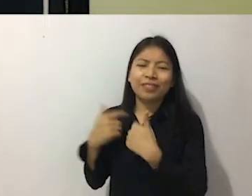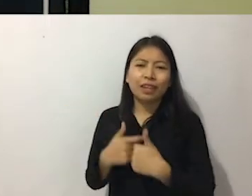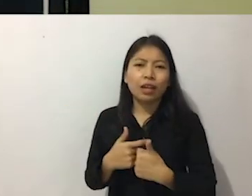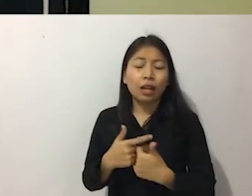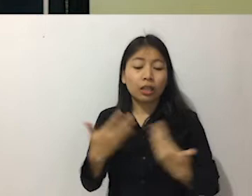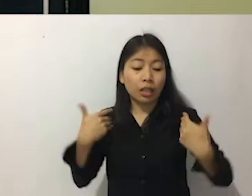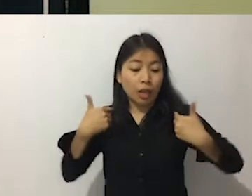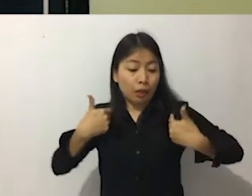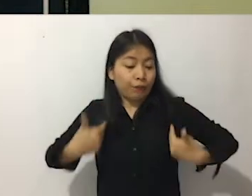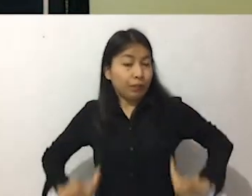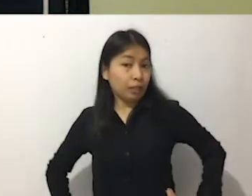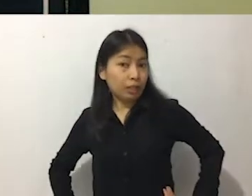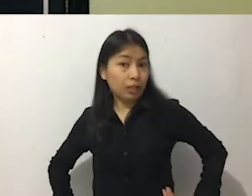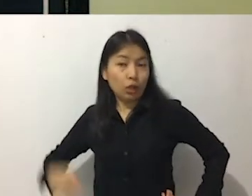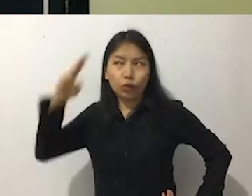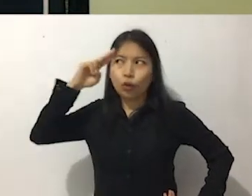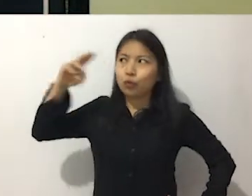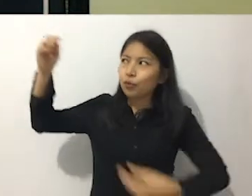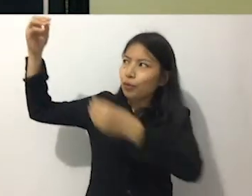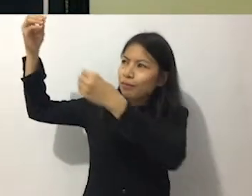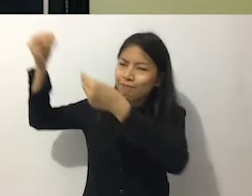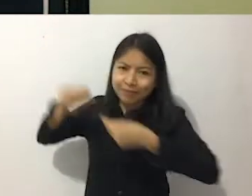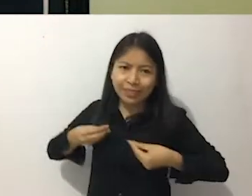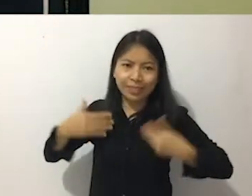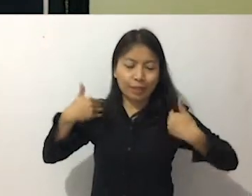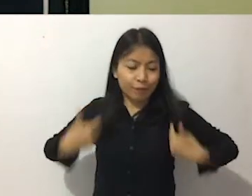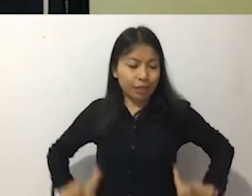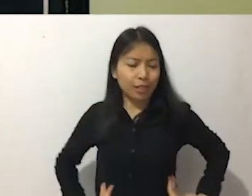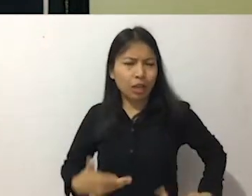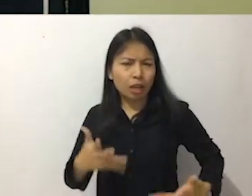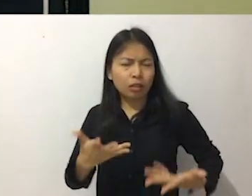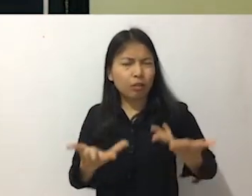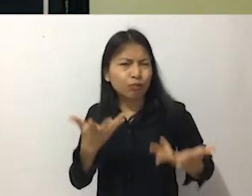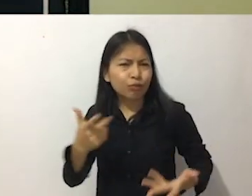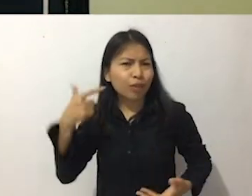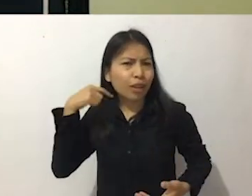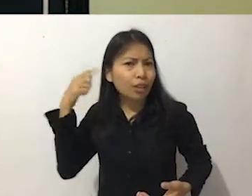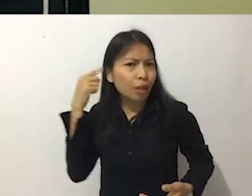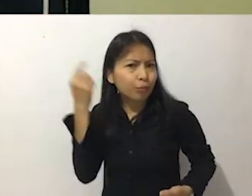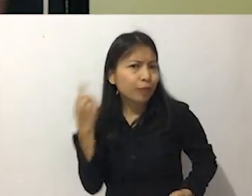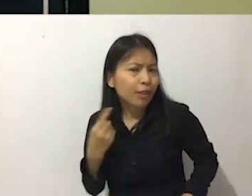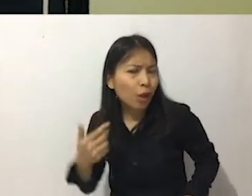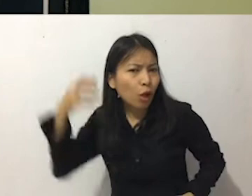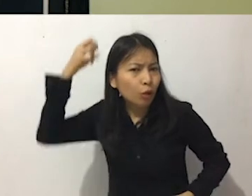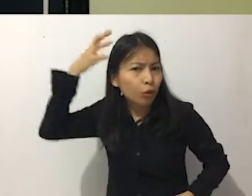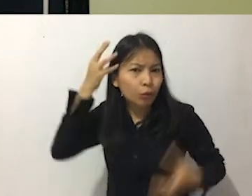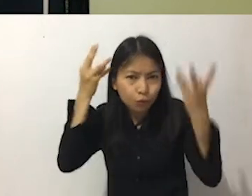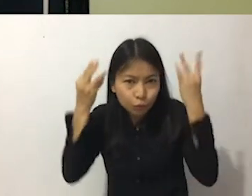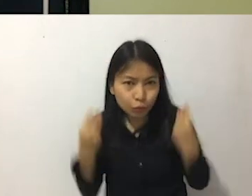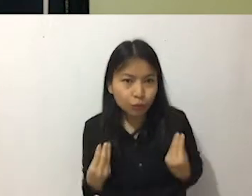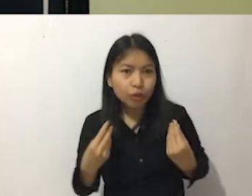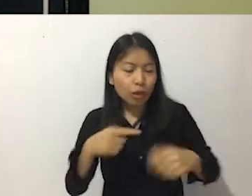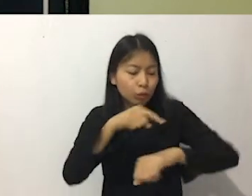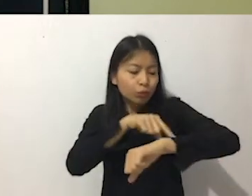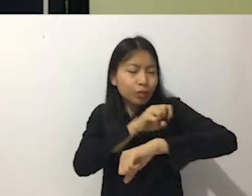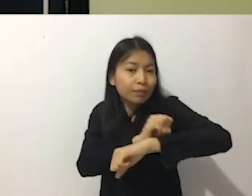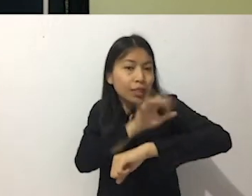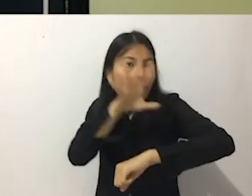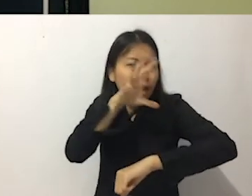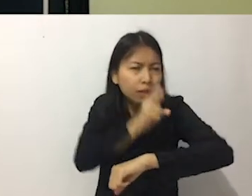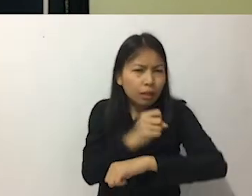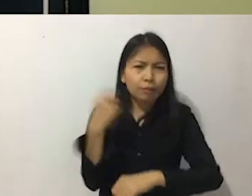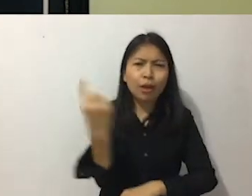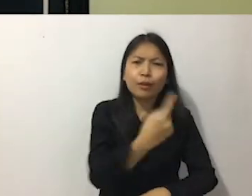berikan. Entah rambut kita ikal lurus, entah kulit kita terang gelap, kita bersyukur.